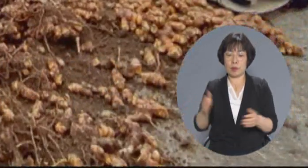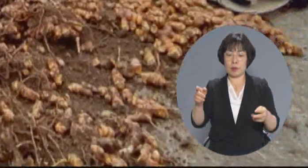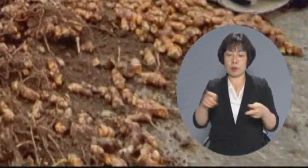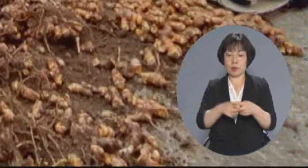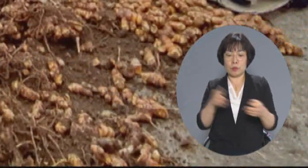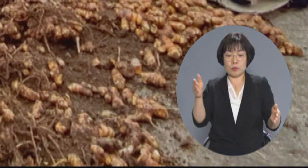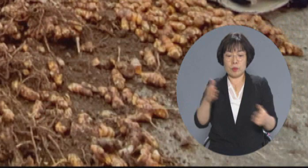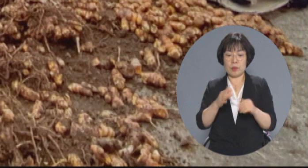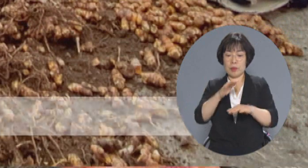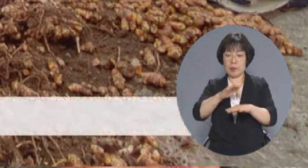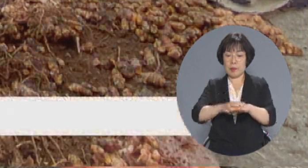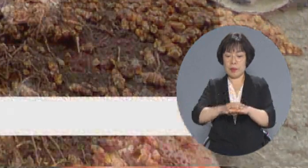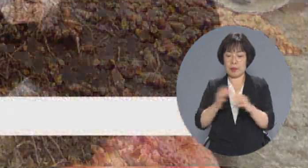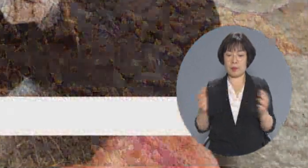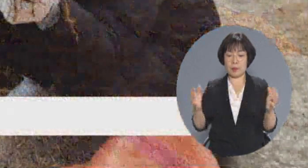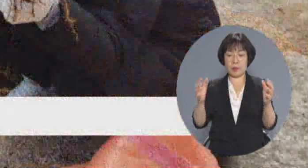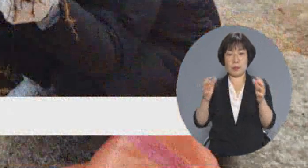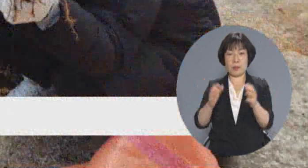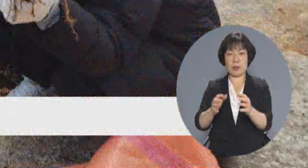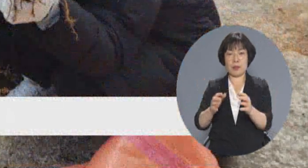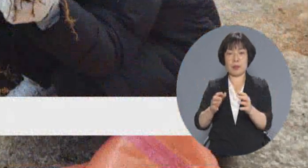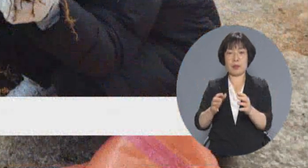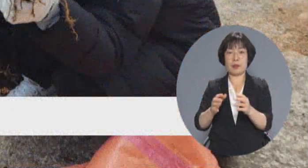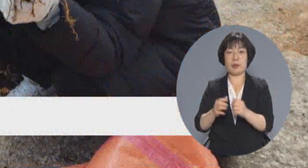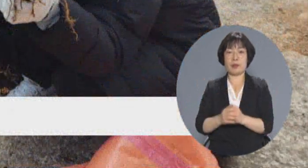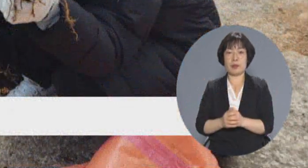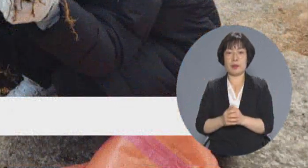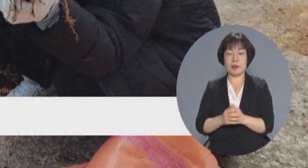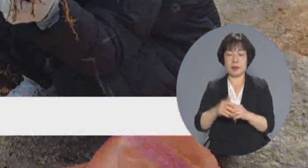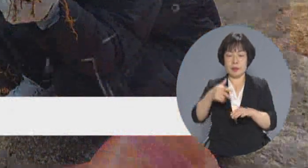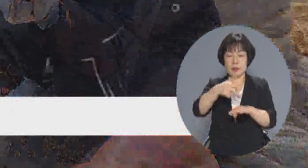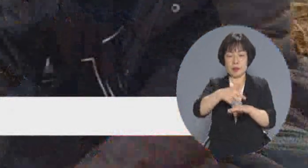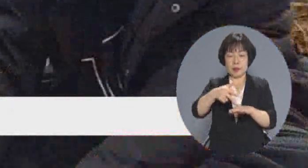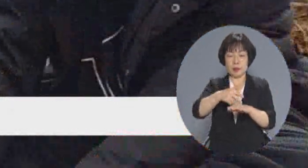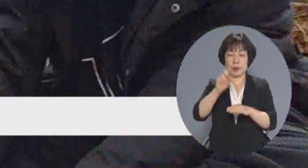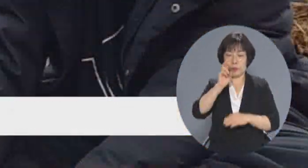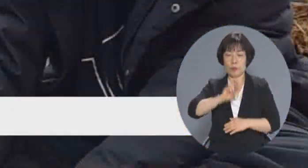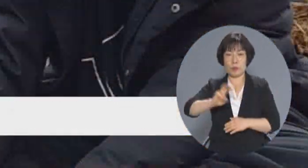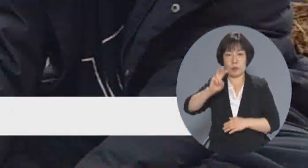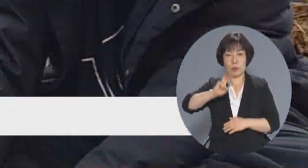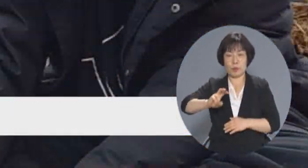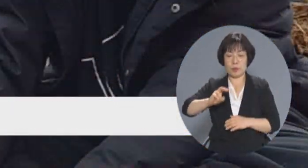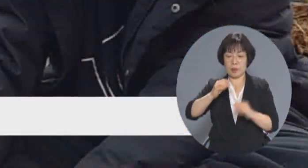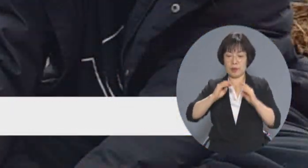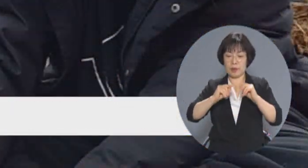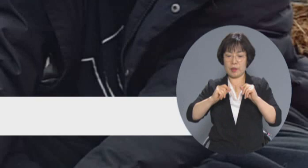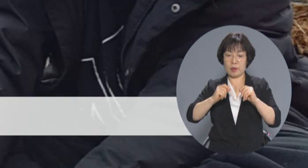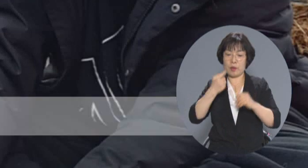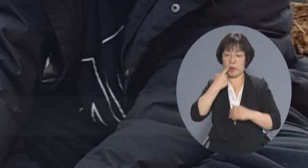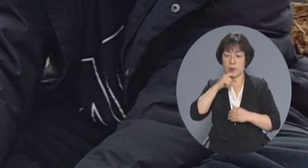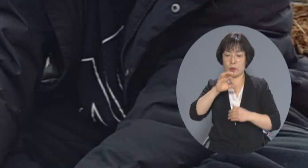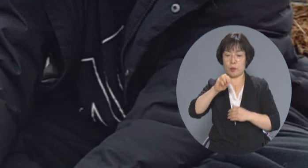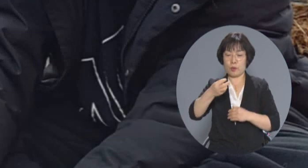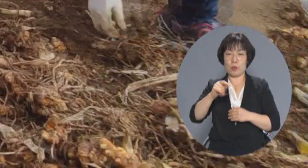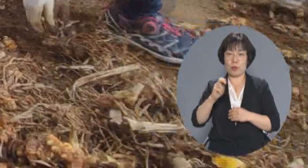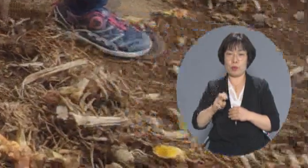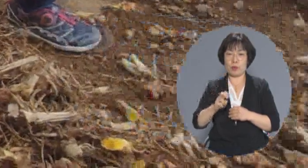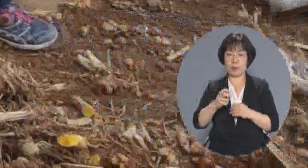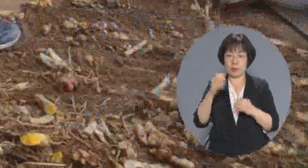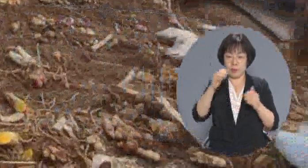초등학생들이 텃밭에 옹기종기 모였습니다. 진도 아리랑을 부르며 흙 속에서 노란 울금을 캡니다.